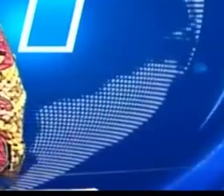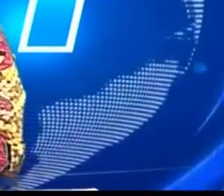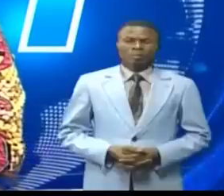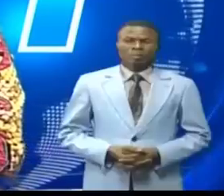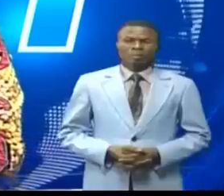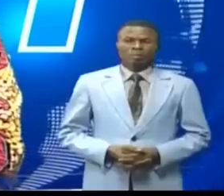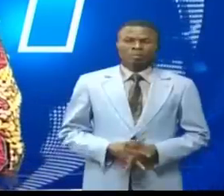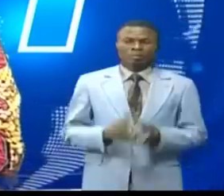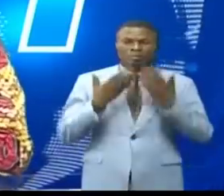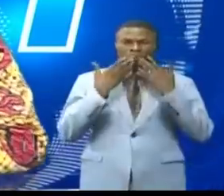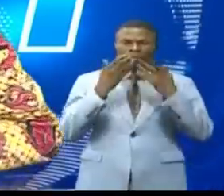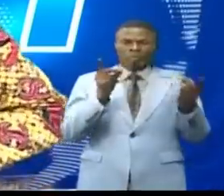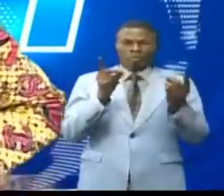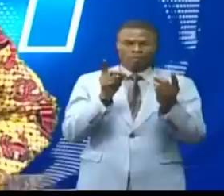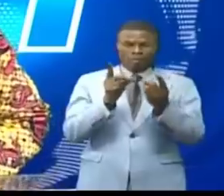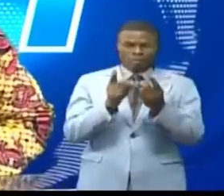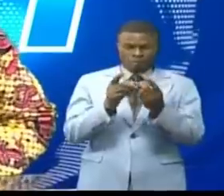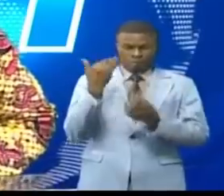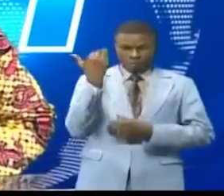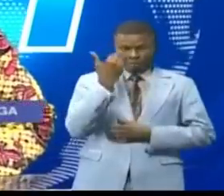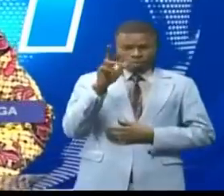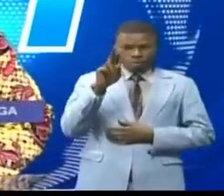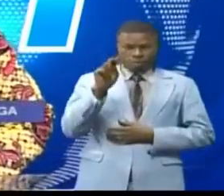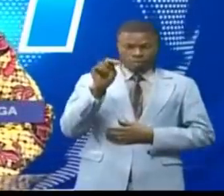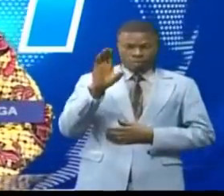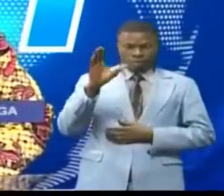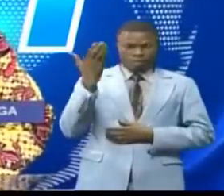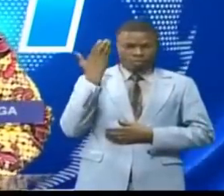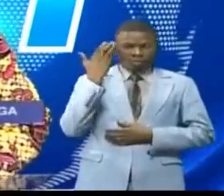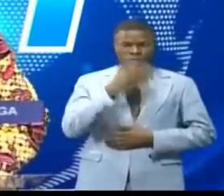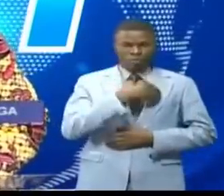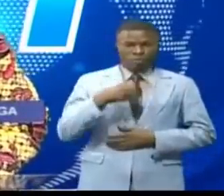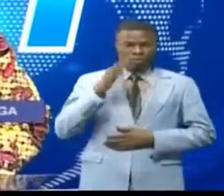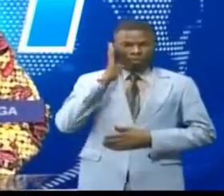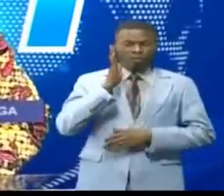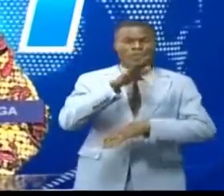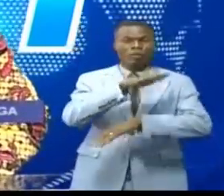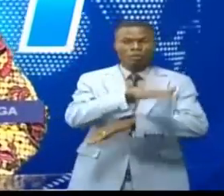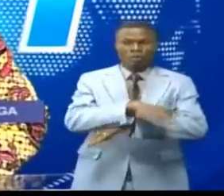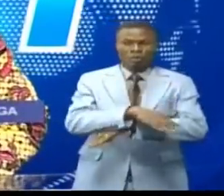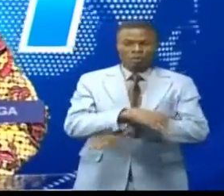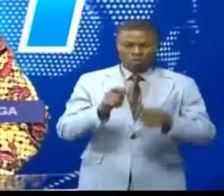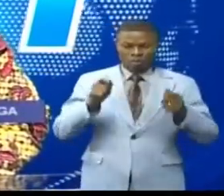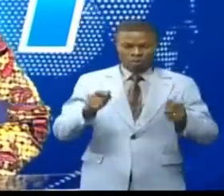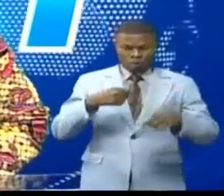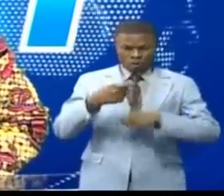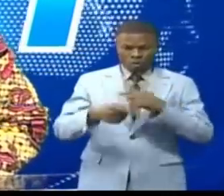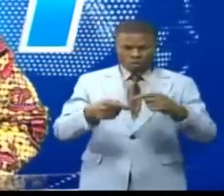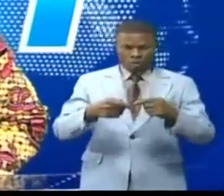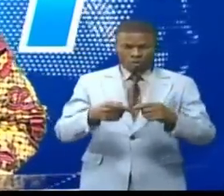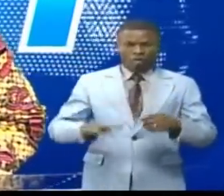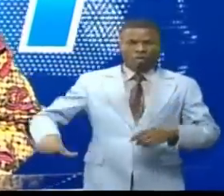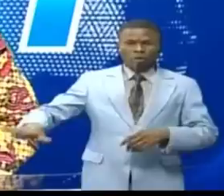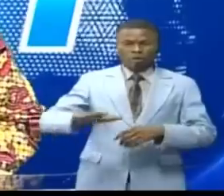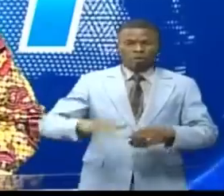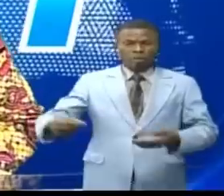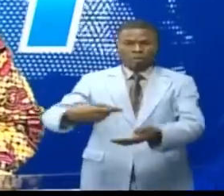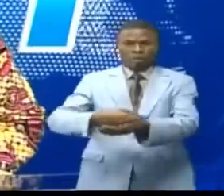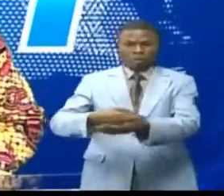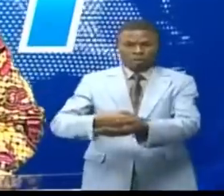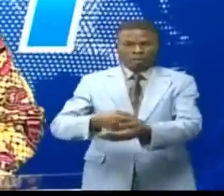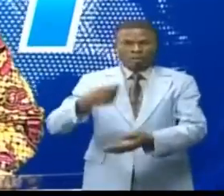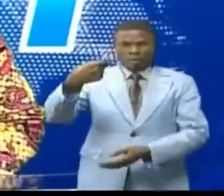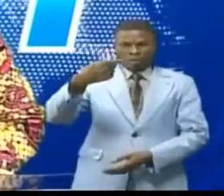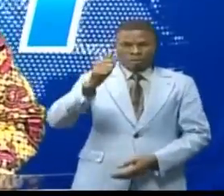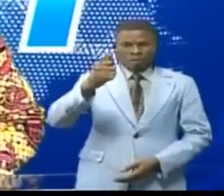Merci d'être avec nous sur la RTNC. Mesdames et messieurs, bonsoir. Ce journal part de Accra. Le président de la République